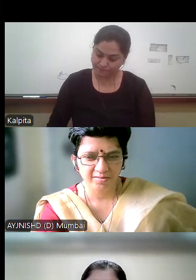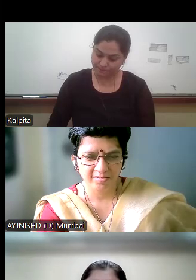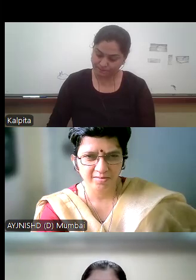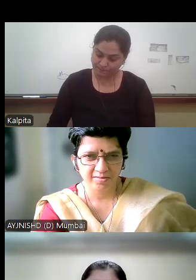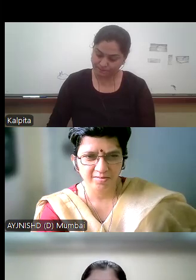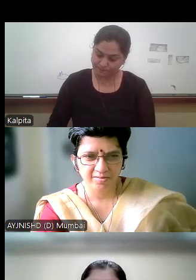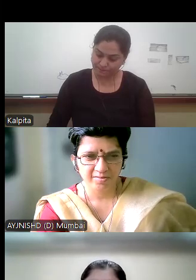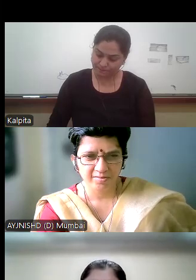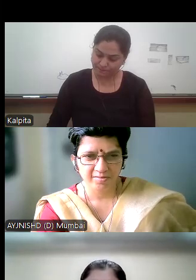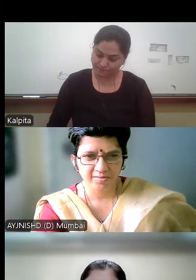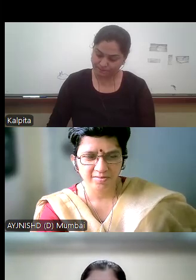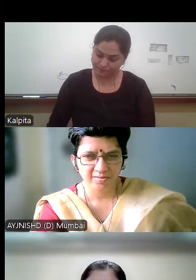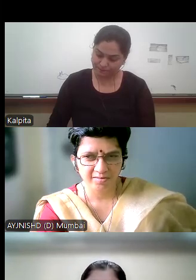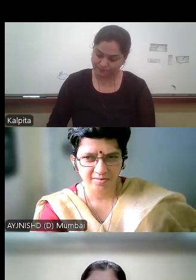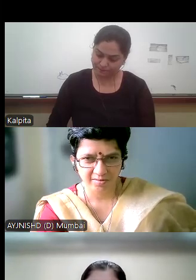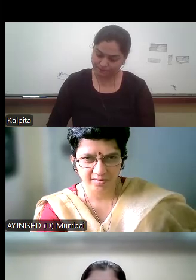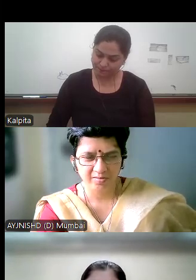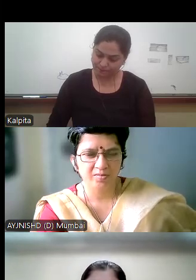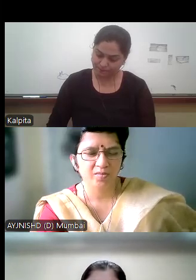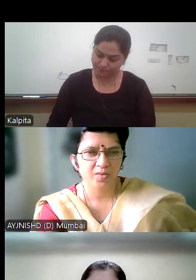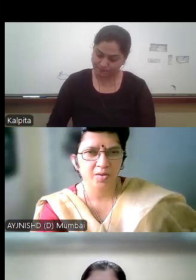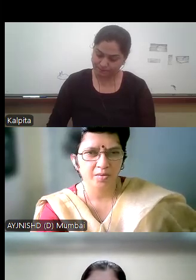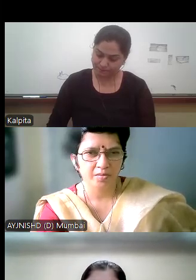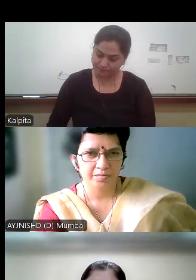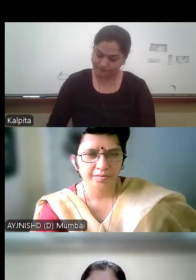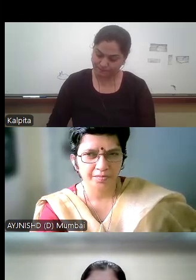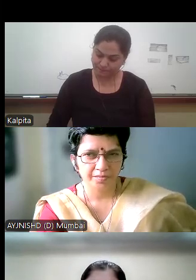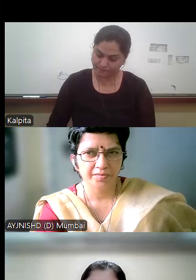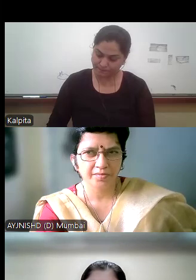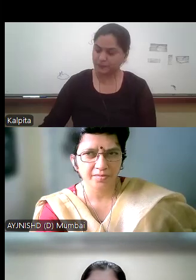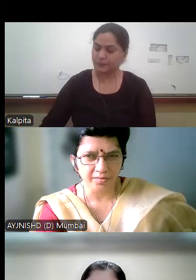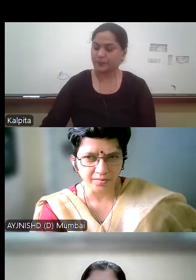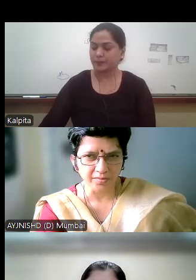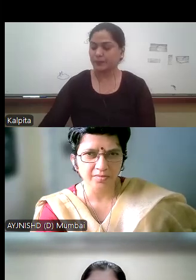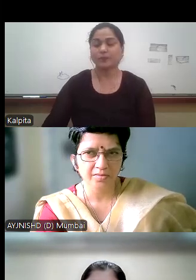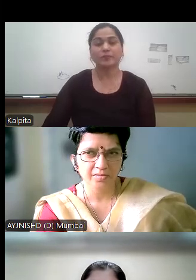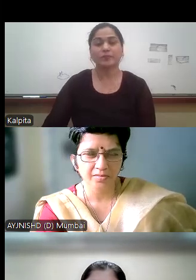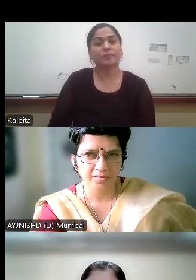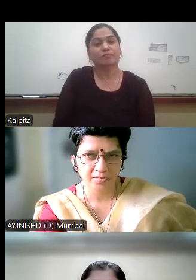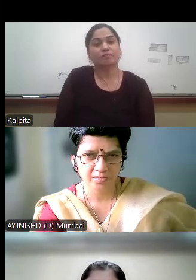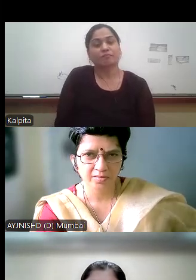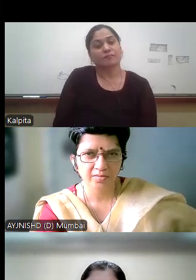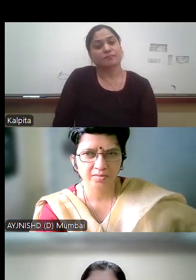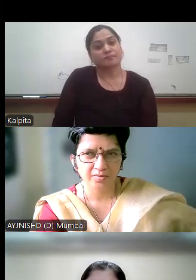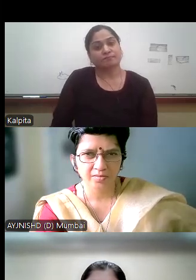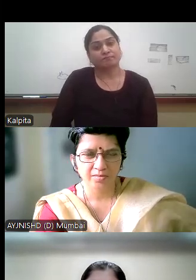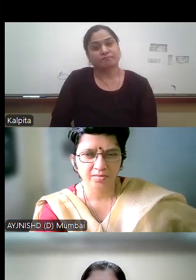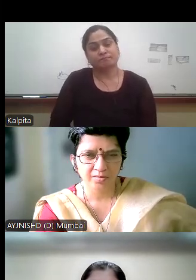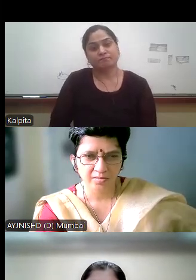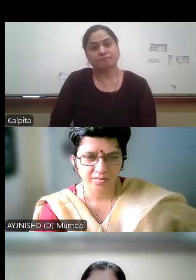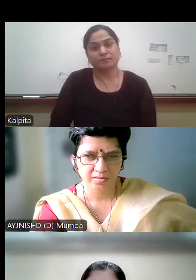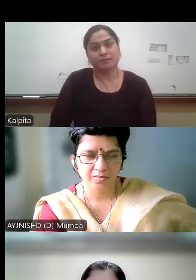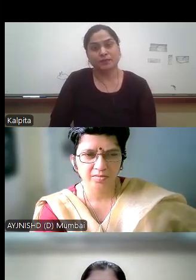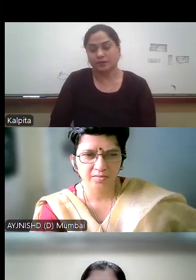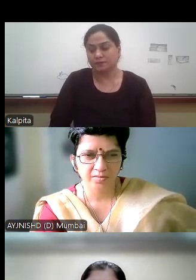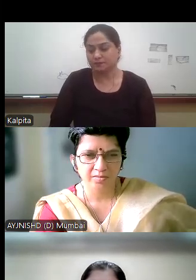घर के किसी कोने में या सोफे में आपको 4 तकिए चाहिए। इस तरह से 2 तकिए कोने में,